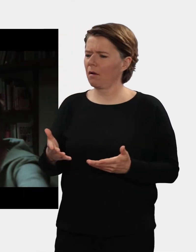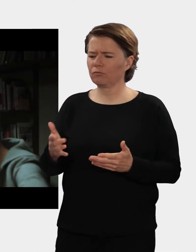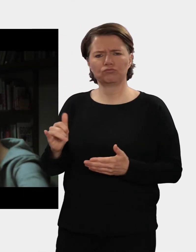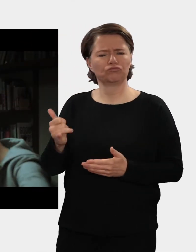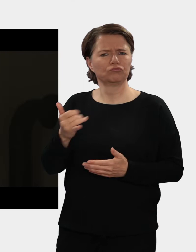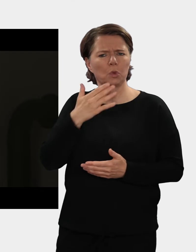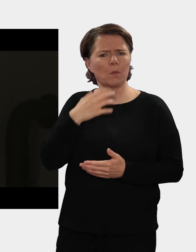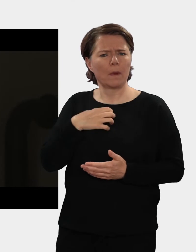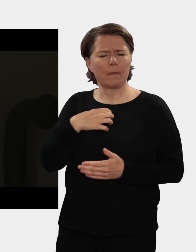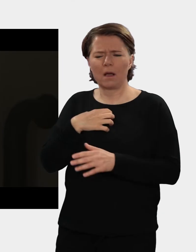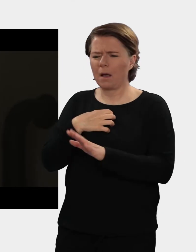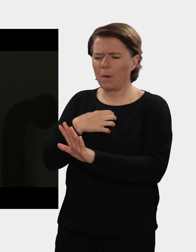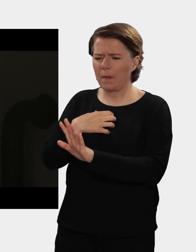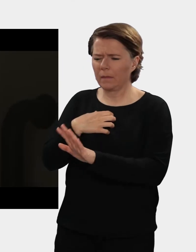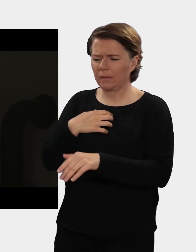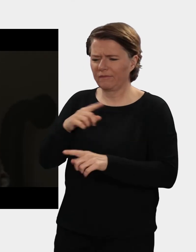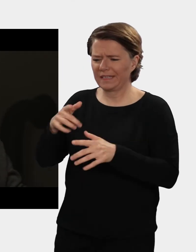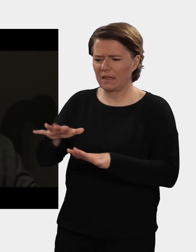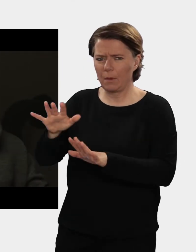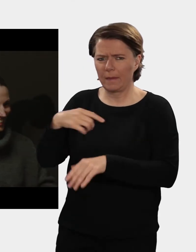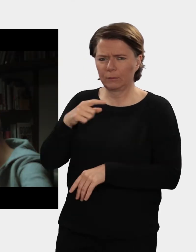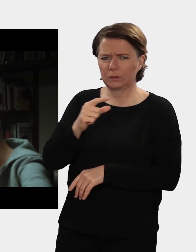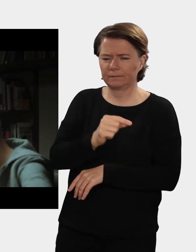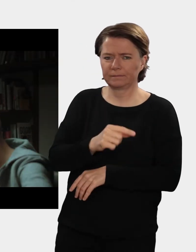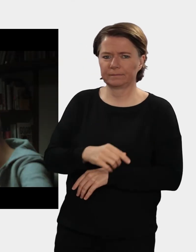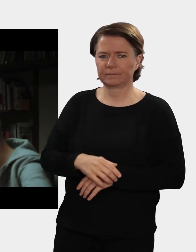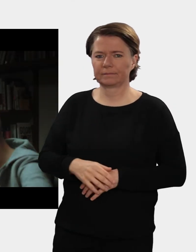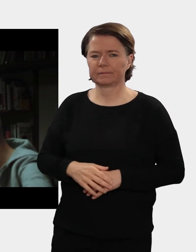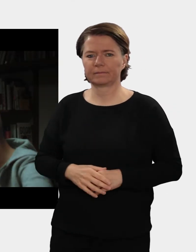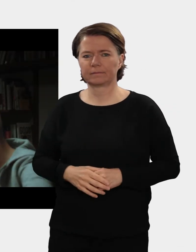Ja, ist kein Problem. Moment, ich bin gleich wieder da.